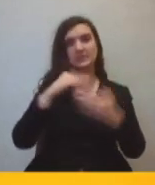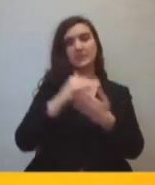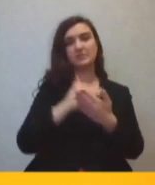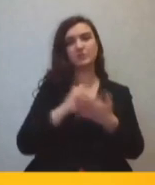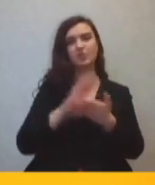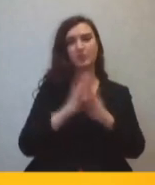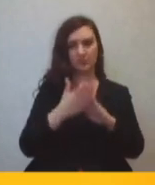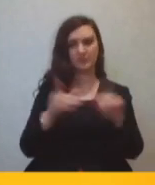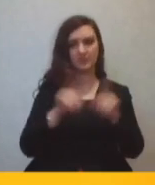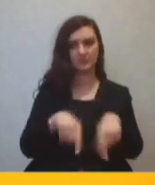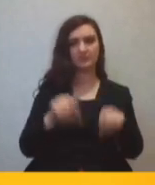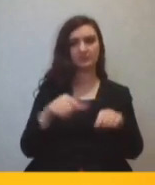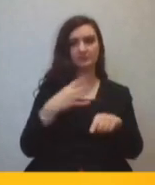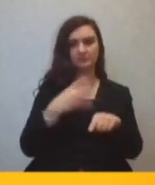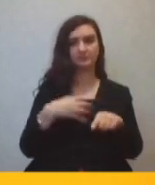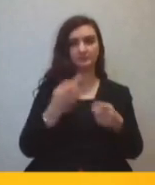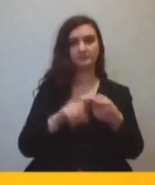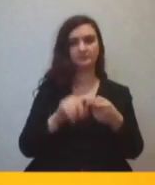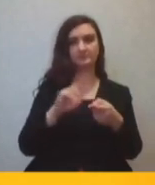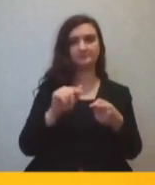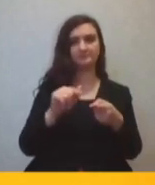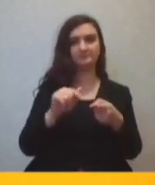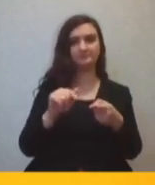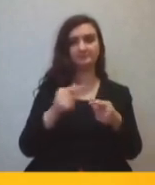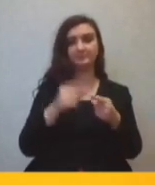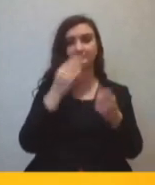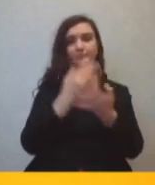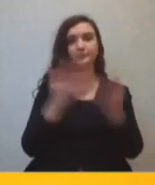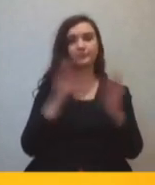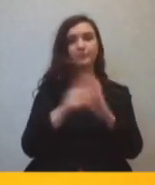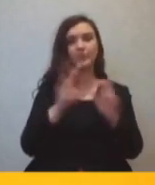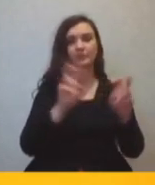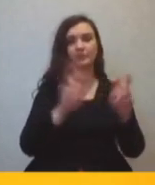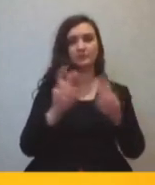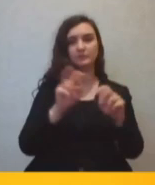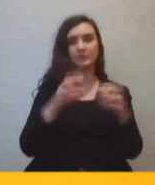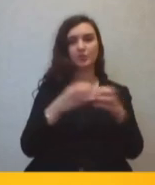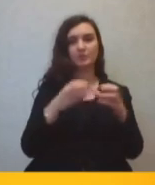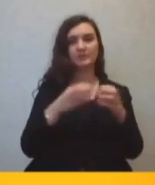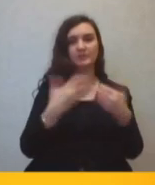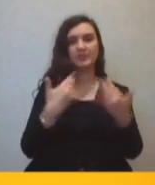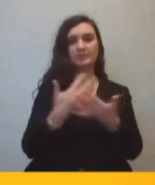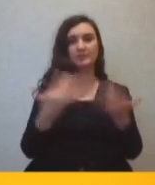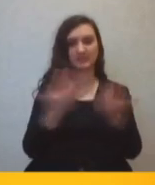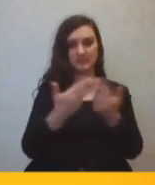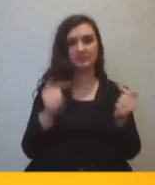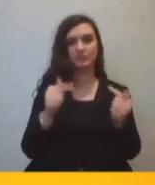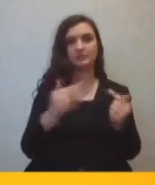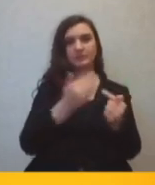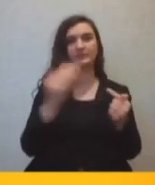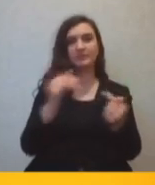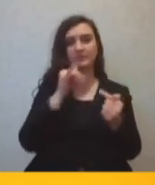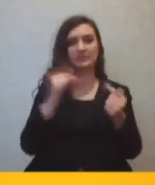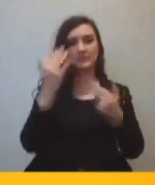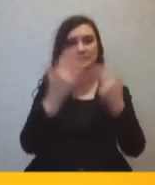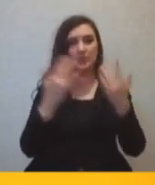მდგომარეობას ასევე განსაზღვრავს და რომელ პროდუქტებში უნდა ვეძებოთ ეს B-ჯგუფის ვიტამინები. რა თქმა უნდა, თქვენ ვერც